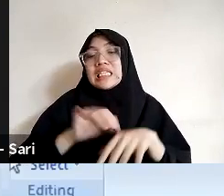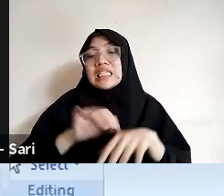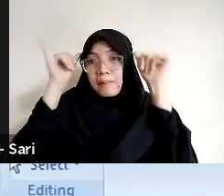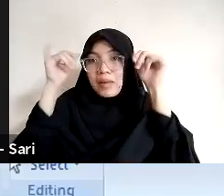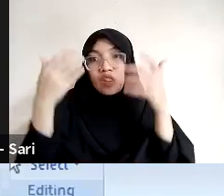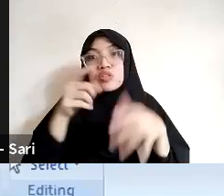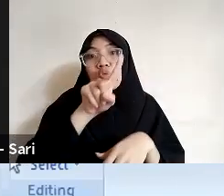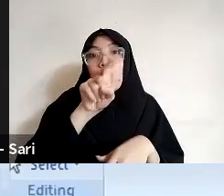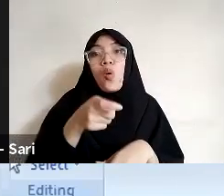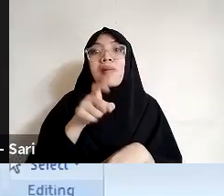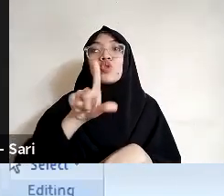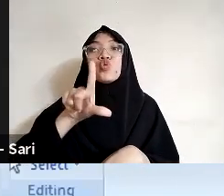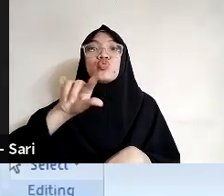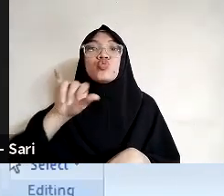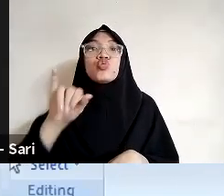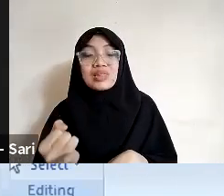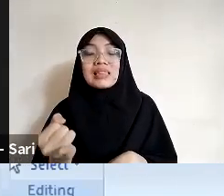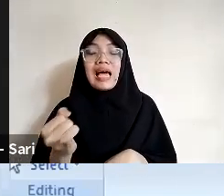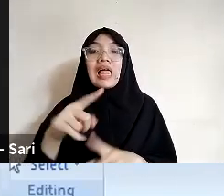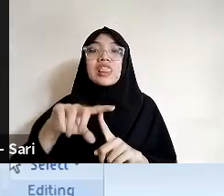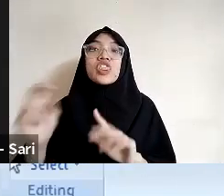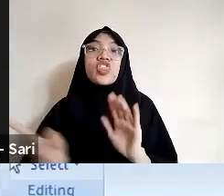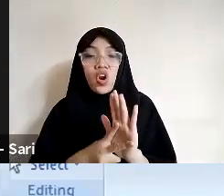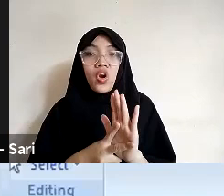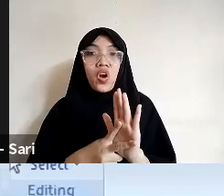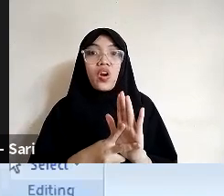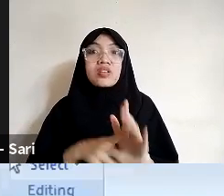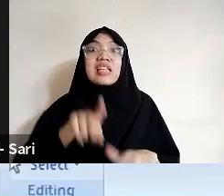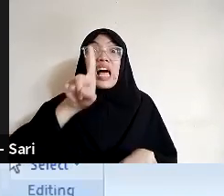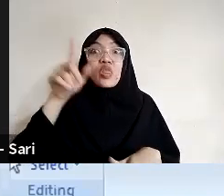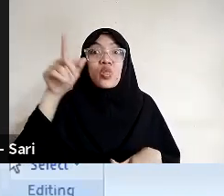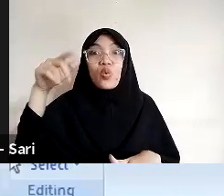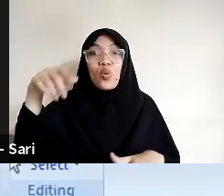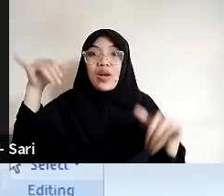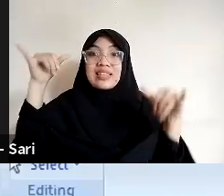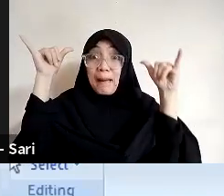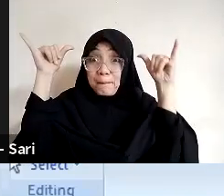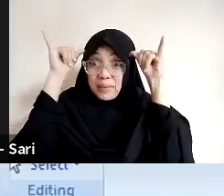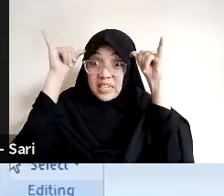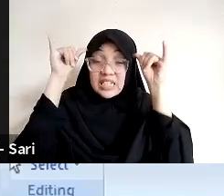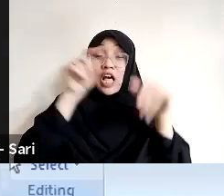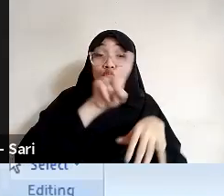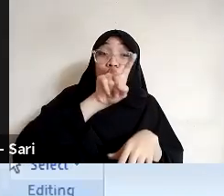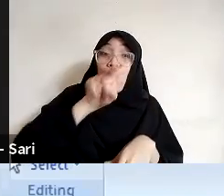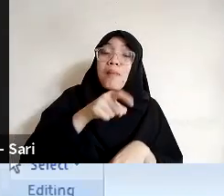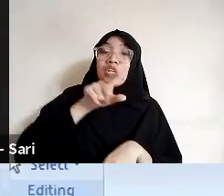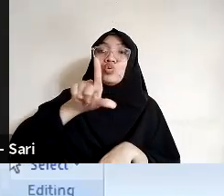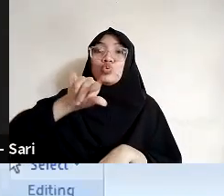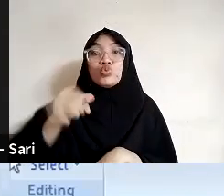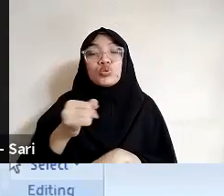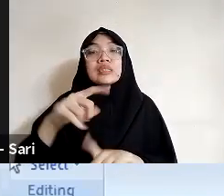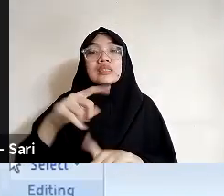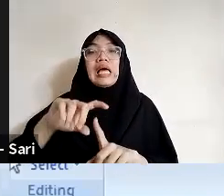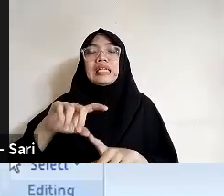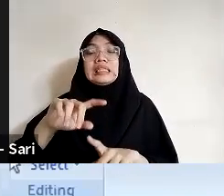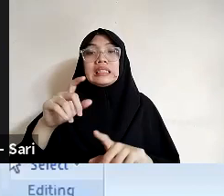setahun. 1,7 juta itu ekor sapi, bukan ekornya saja. 1,7 juta sapi setahun untuk memenuhi konsumsi dalam